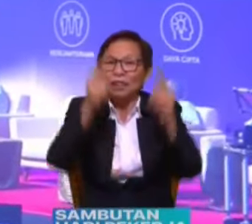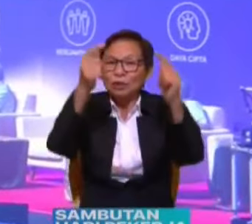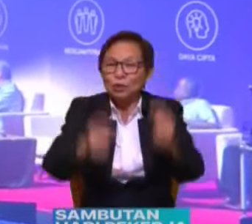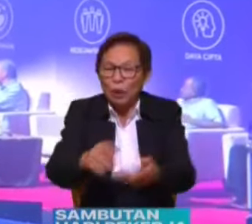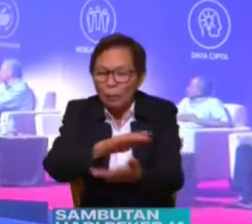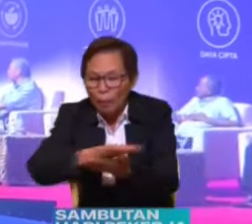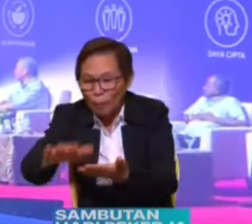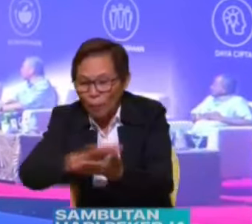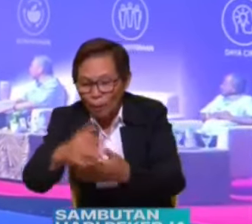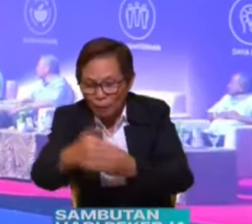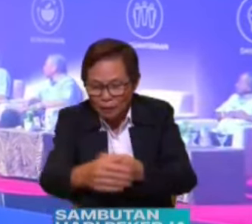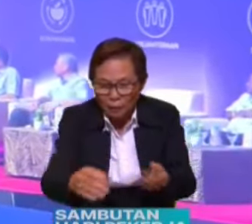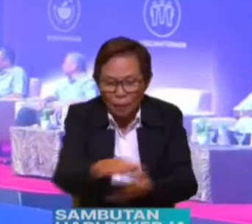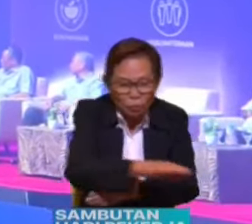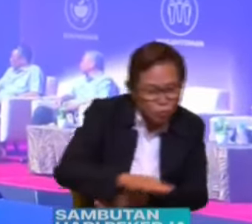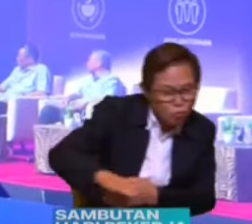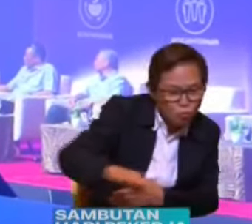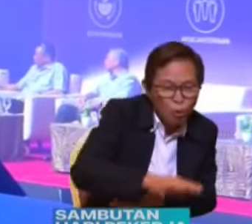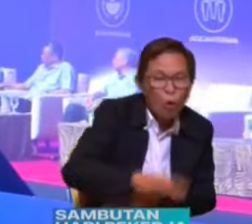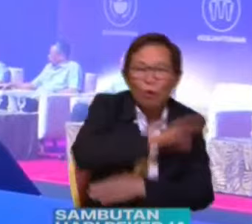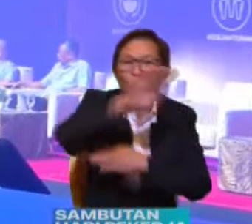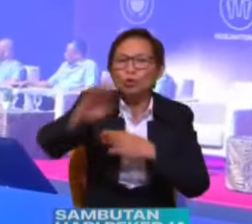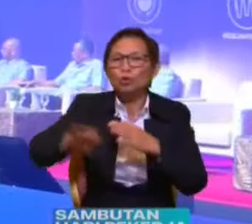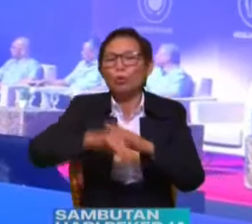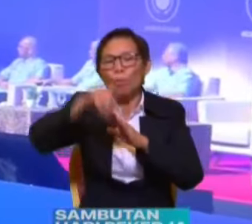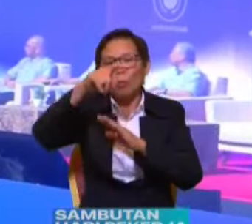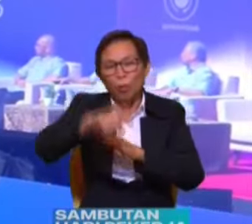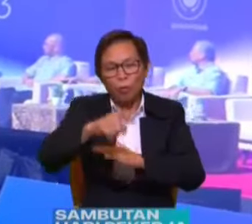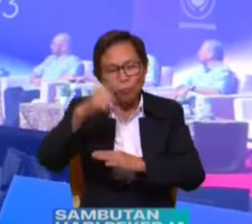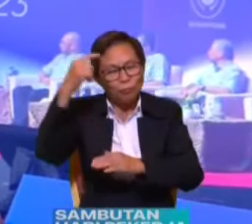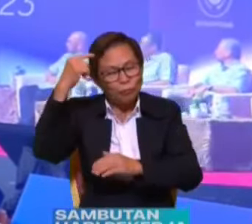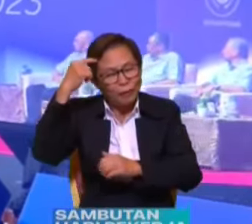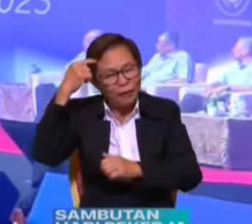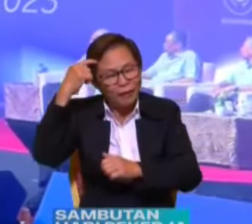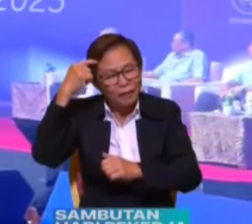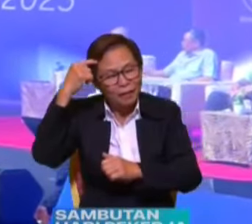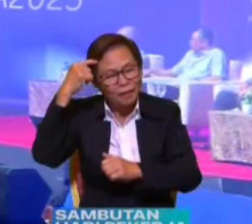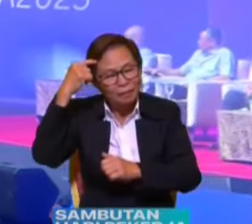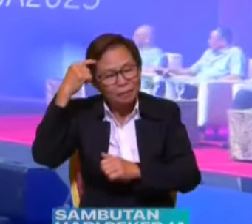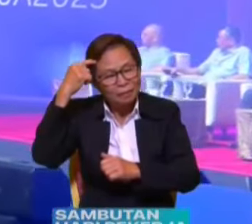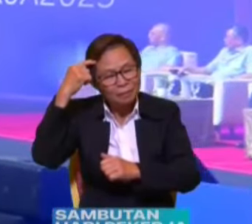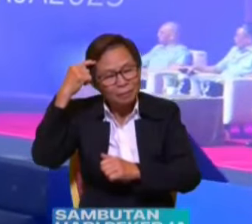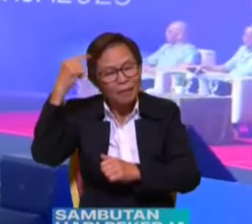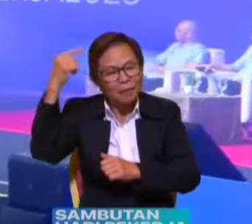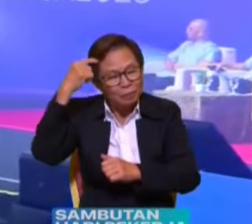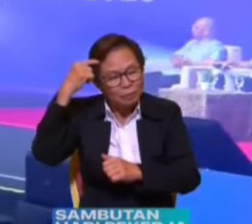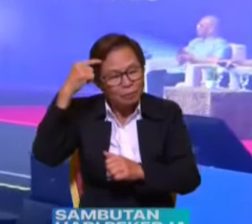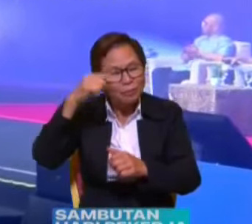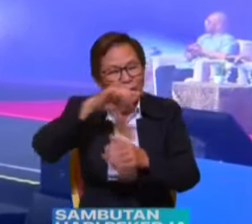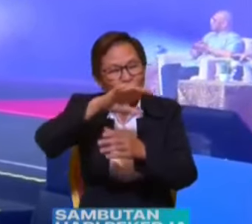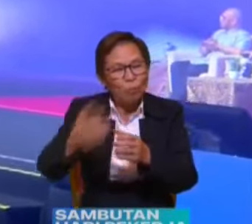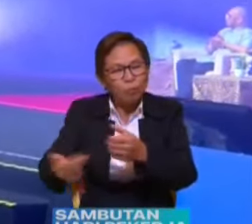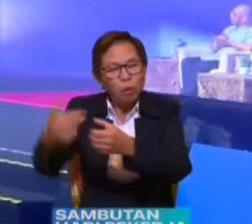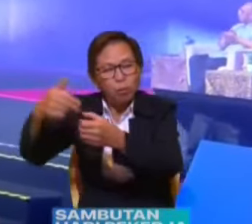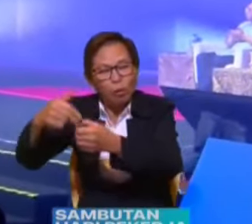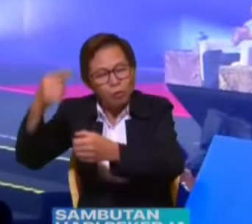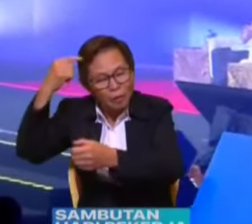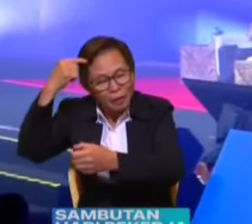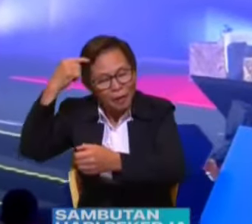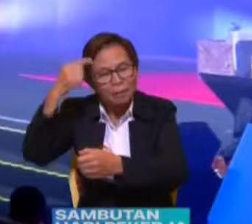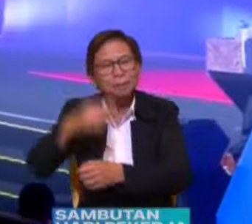bersihkan pejabat dia. Semua itu harus diambil kira dalam pemikiran kita.